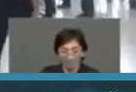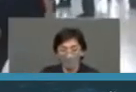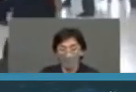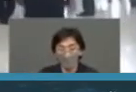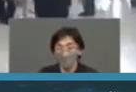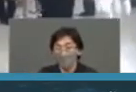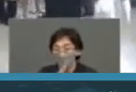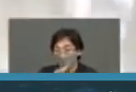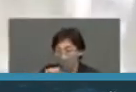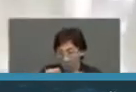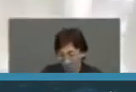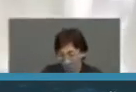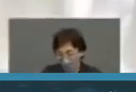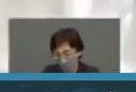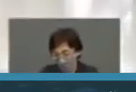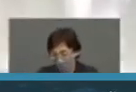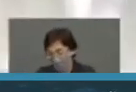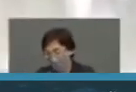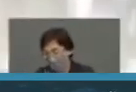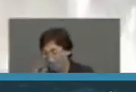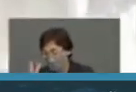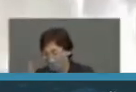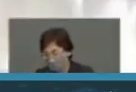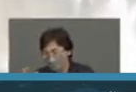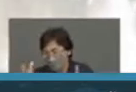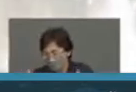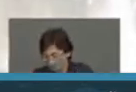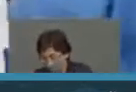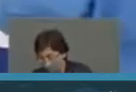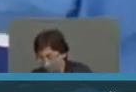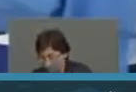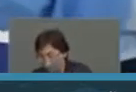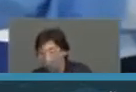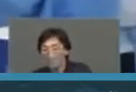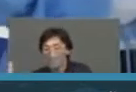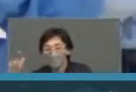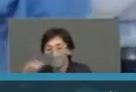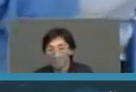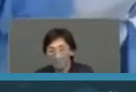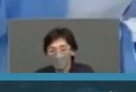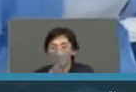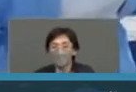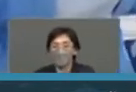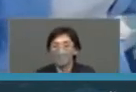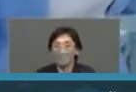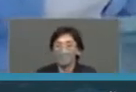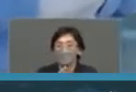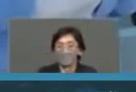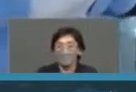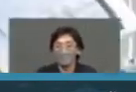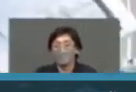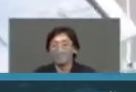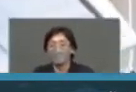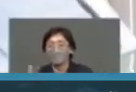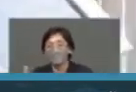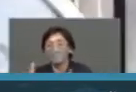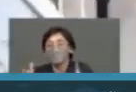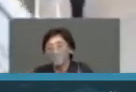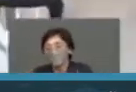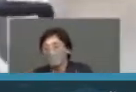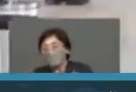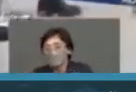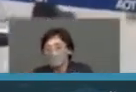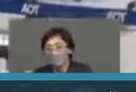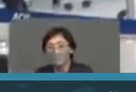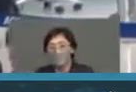ธ์จันทร์โอชานายกรัฐมนตรีพอใจภาพรวมในการลงทะเบียนแบบ Test and Go ซึ่งทางกระทรวงการต่างประเทศยืนยันว่ามีผู้ลงทะเบียนผ่